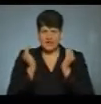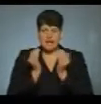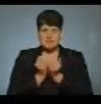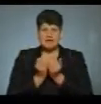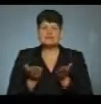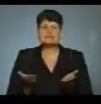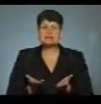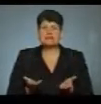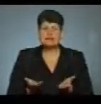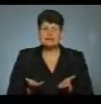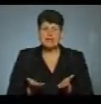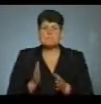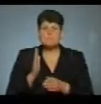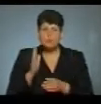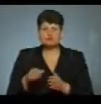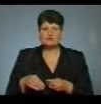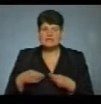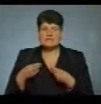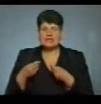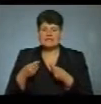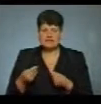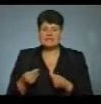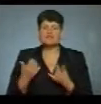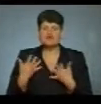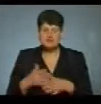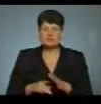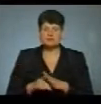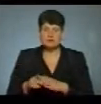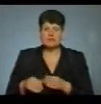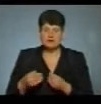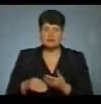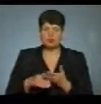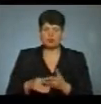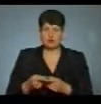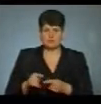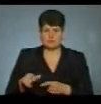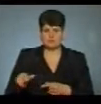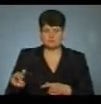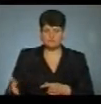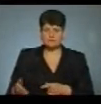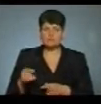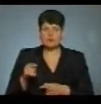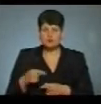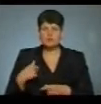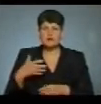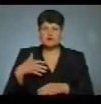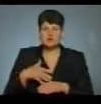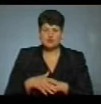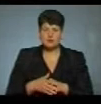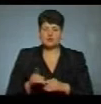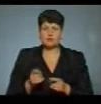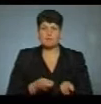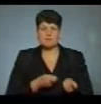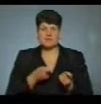де будуть надавати таку, чи і надають вже зараз допомогу таким пацієнтам. Тому, щоб ми розуміли, що якщо ми